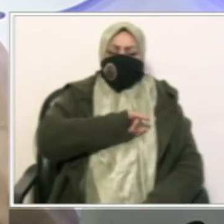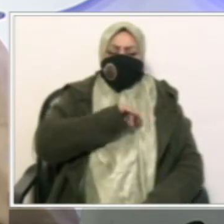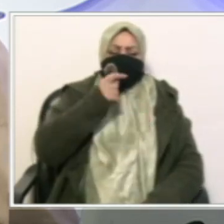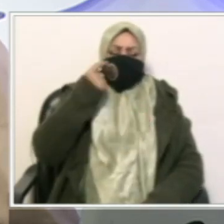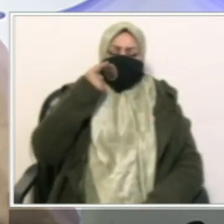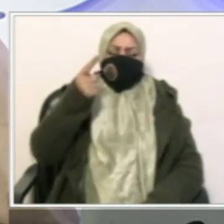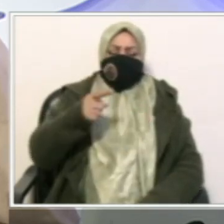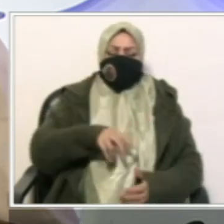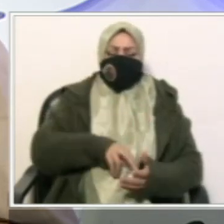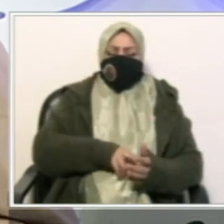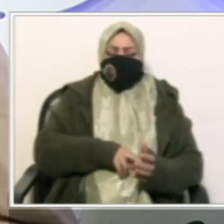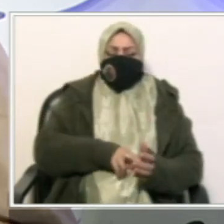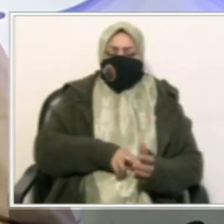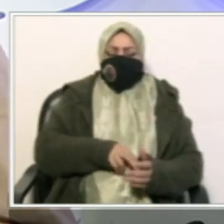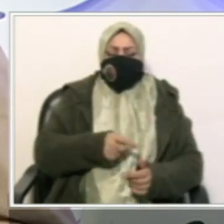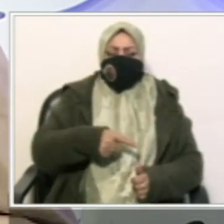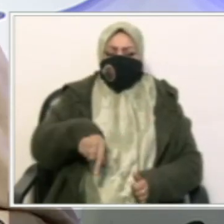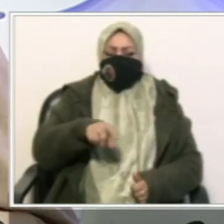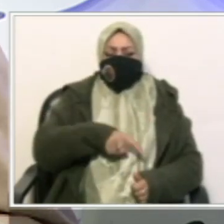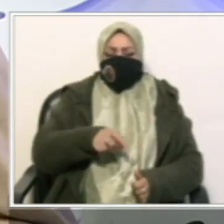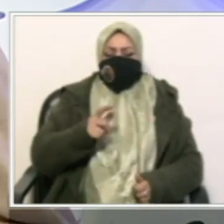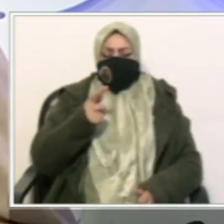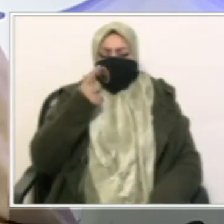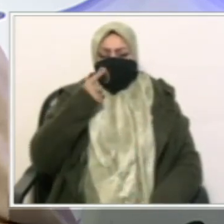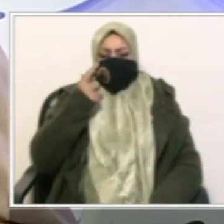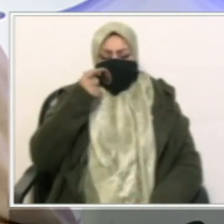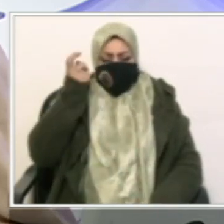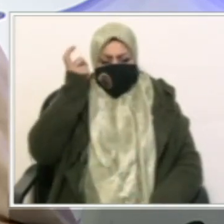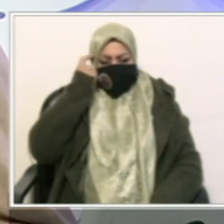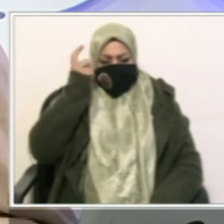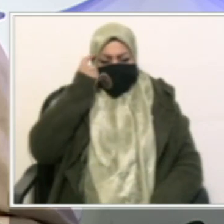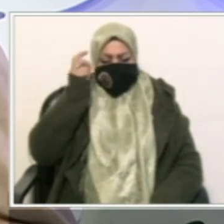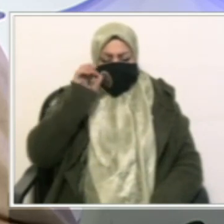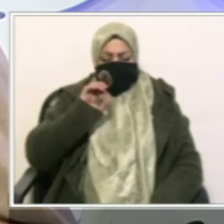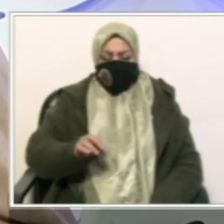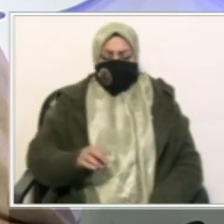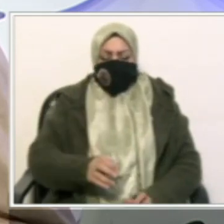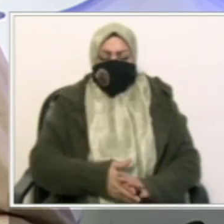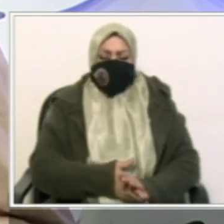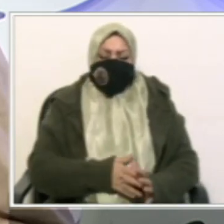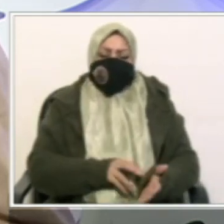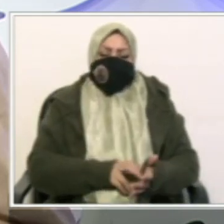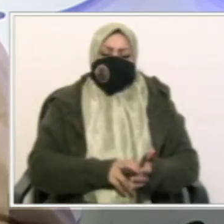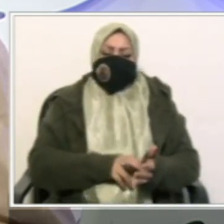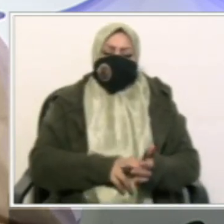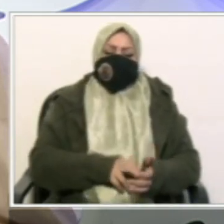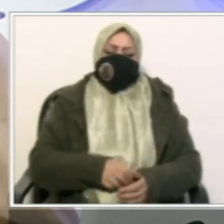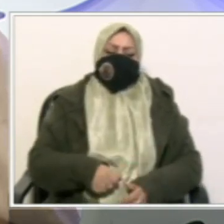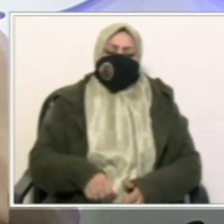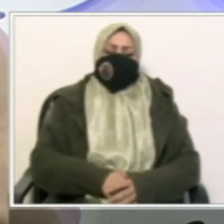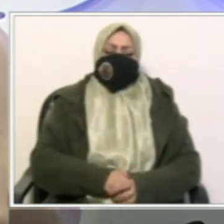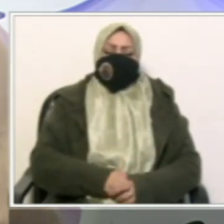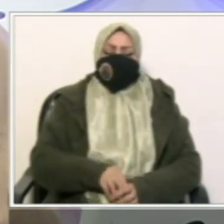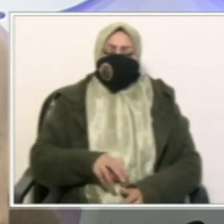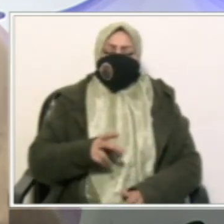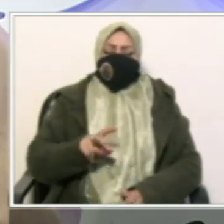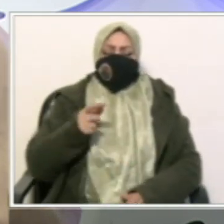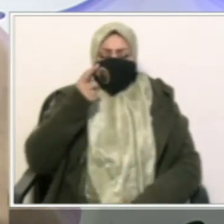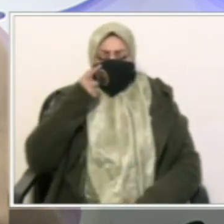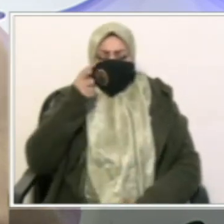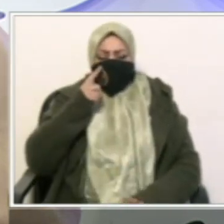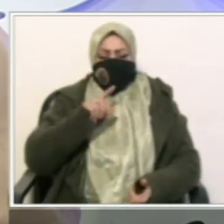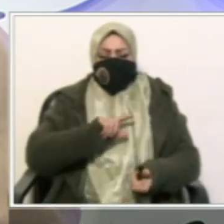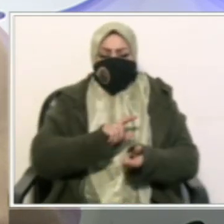يعني معروف يعني المخاوف أهل الانقلاب ومخاوف من سام